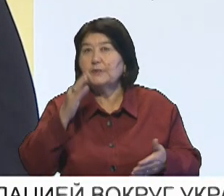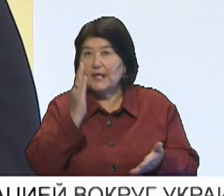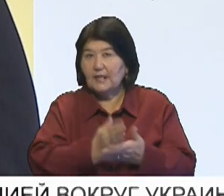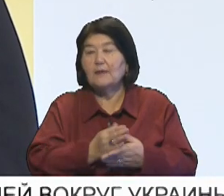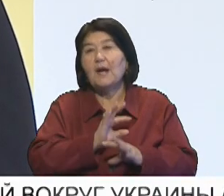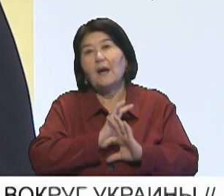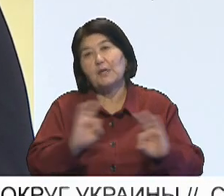образцовые школы